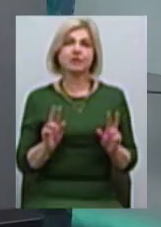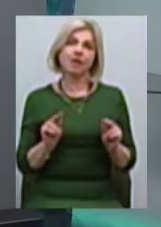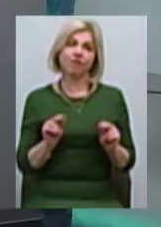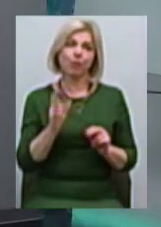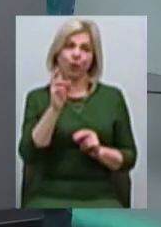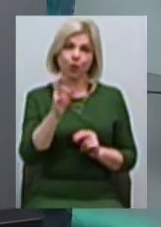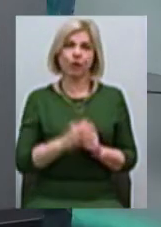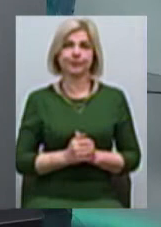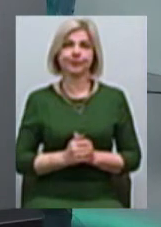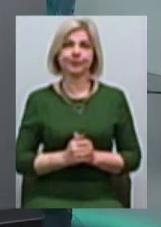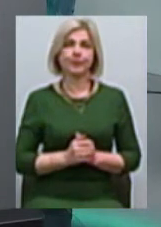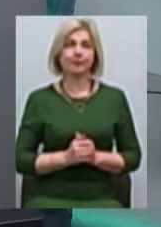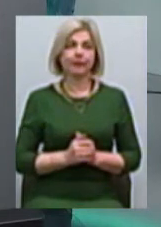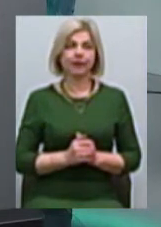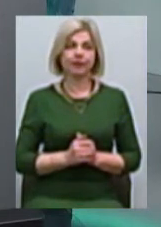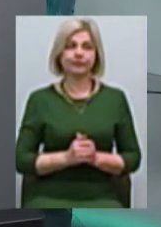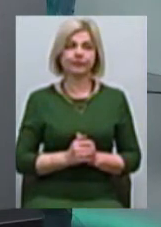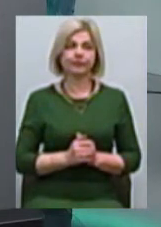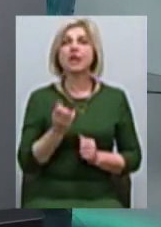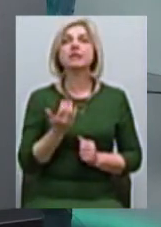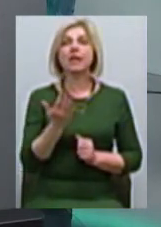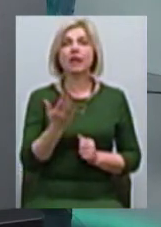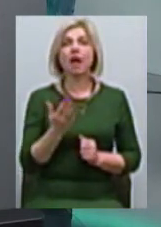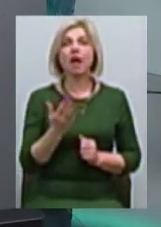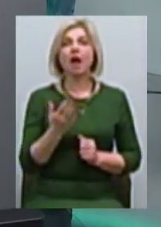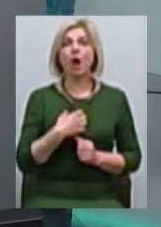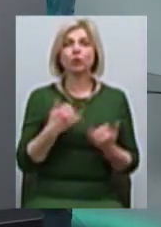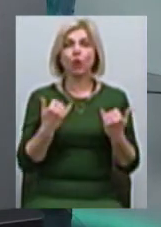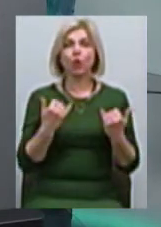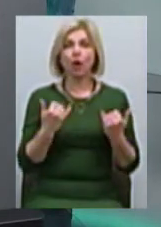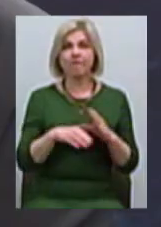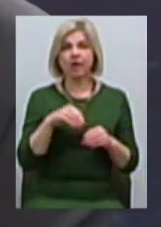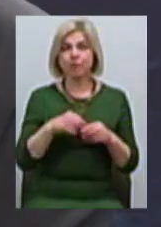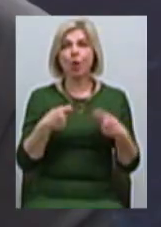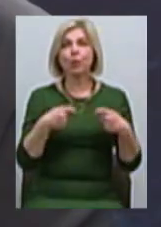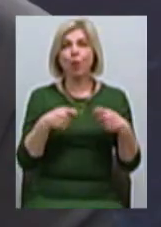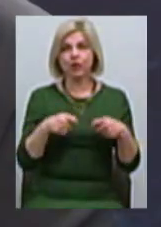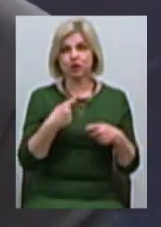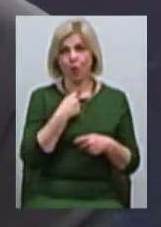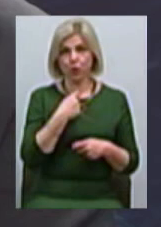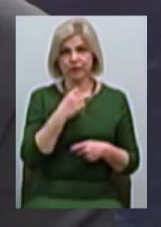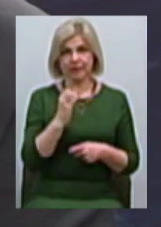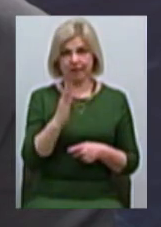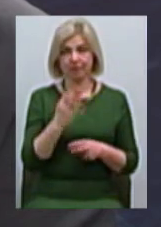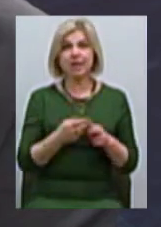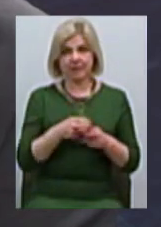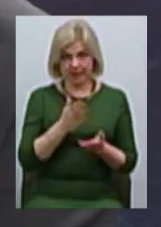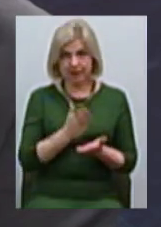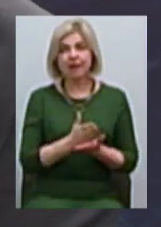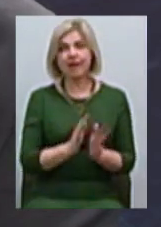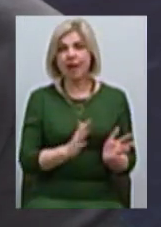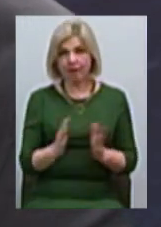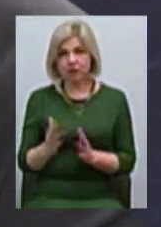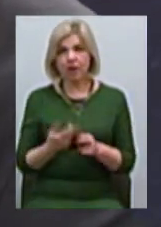А наскільки актуальна на цьогорічних виборах продаж голосів? Це теж явище, яке